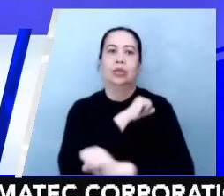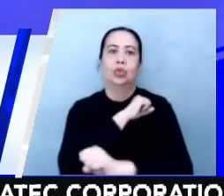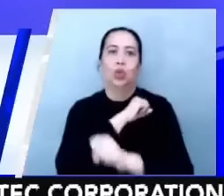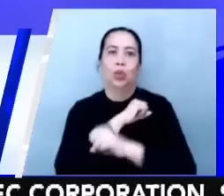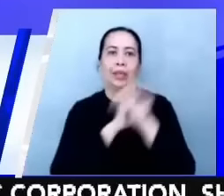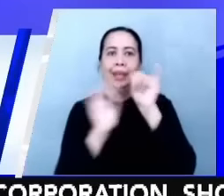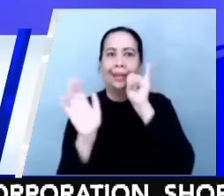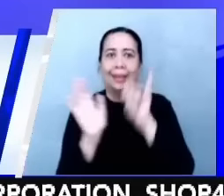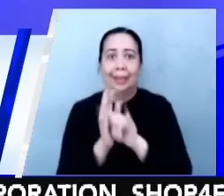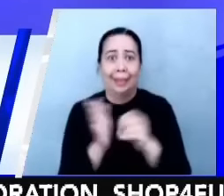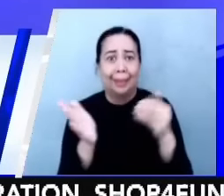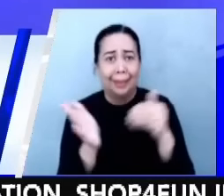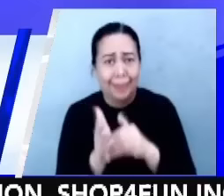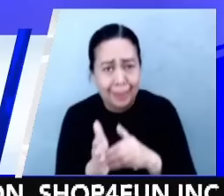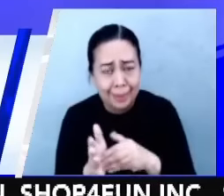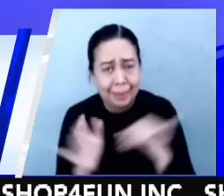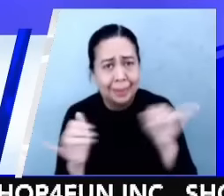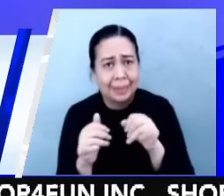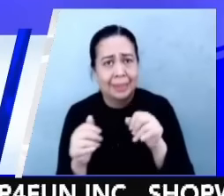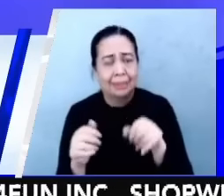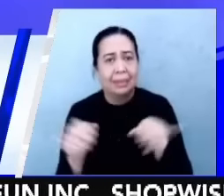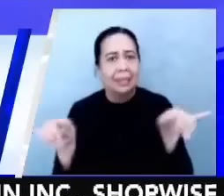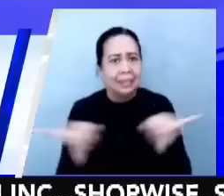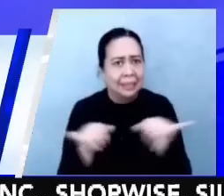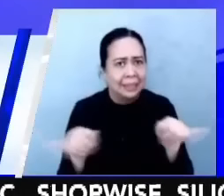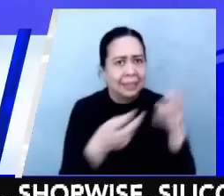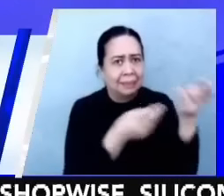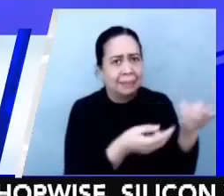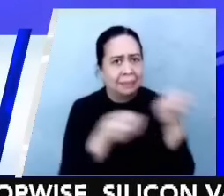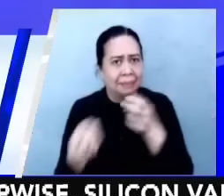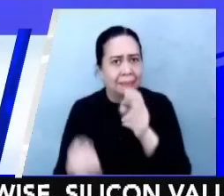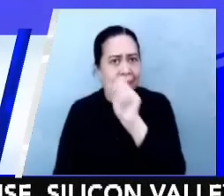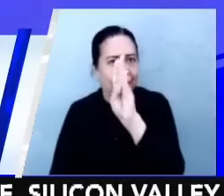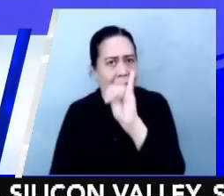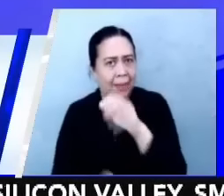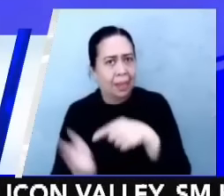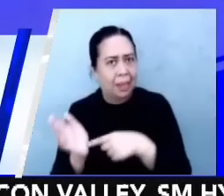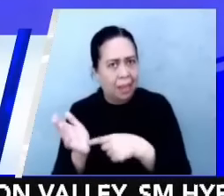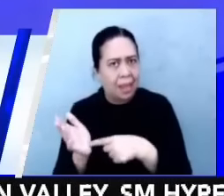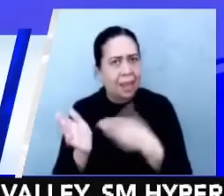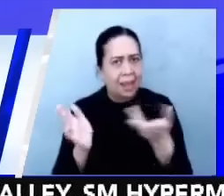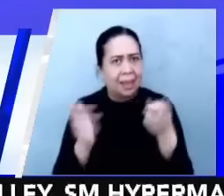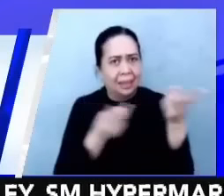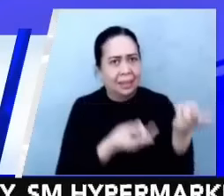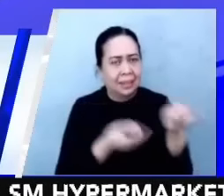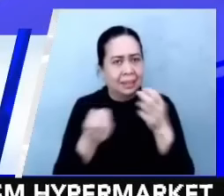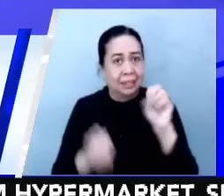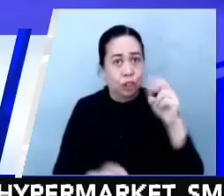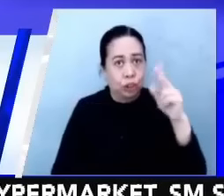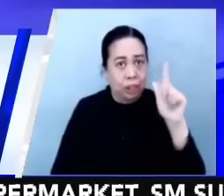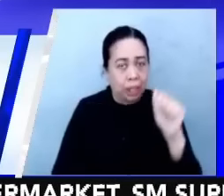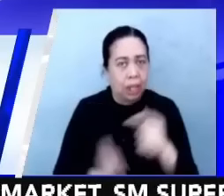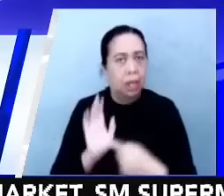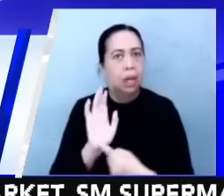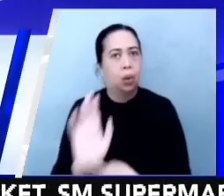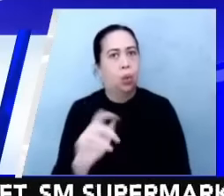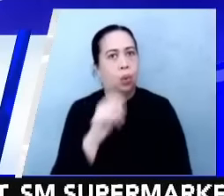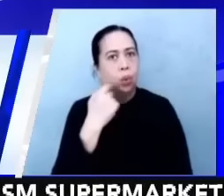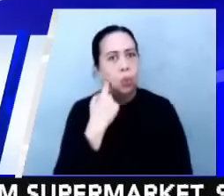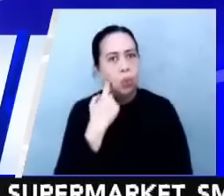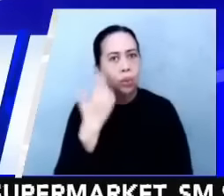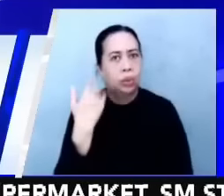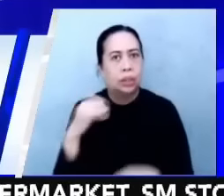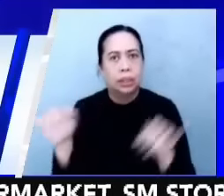ito at pareho din ito sa NBI record na ni shago na pinakita ko dati na parehong mga